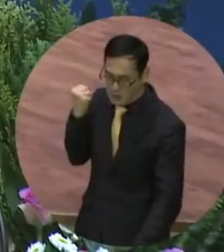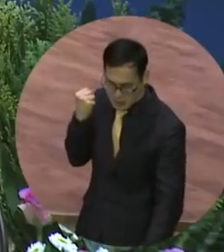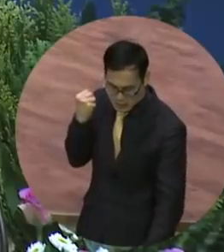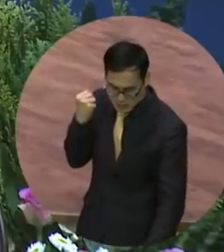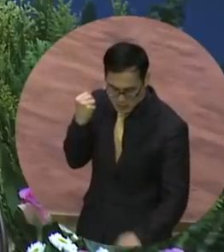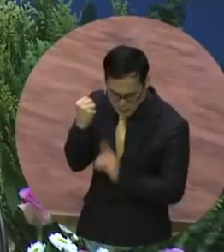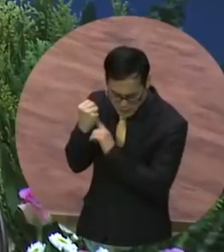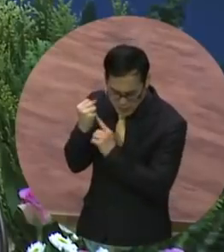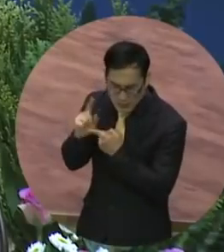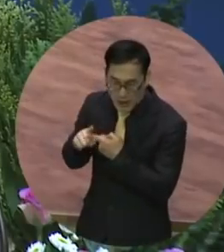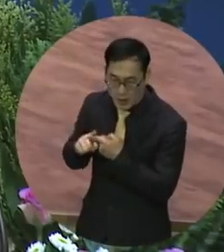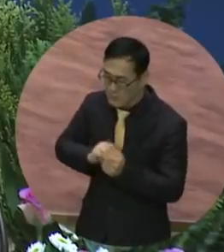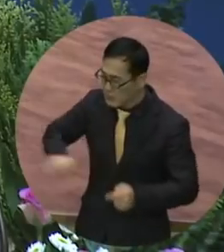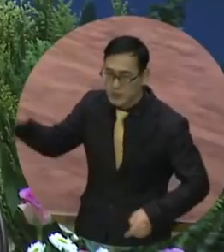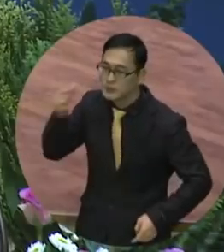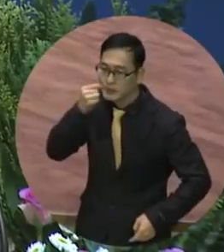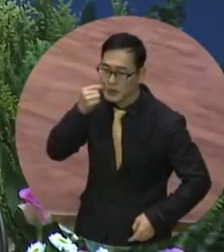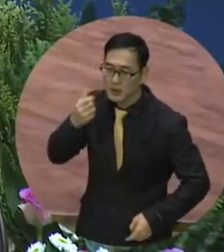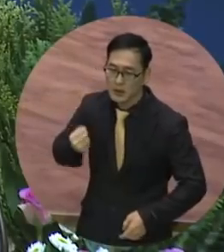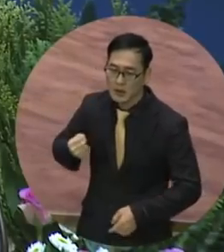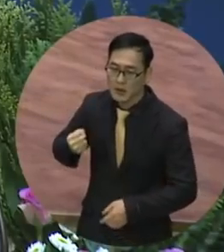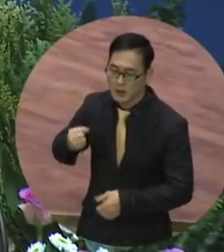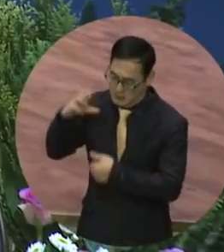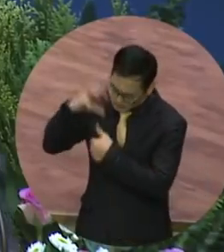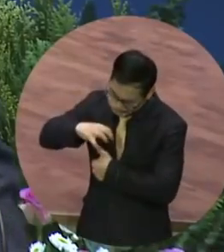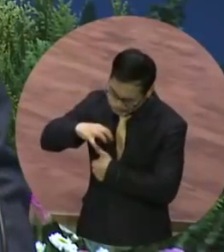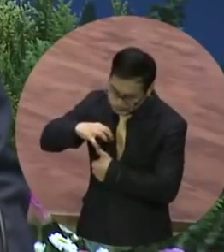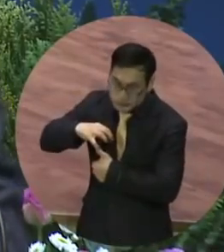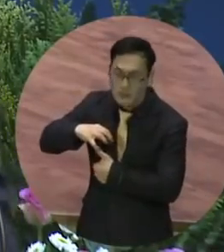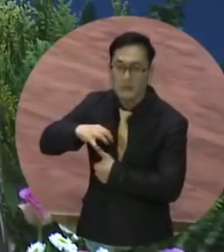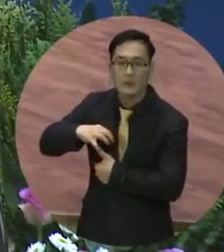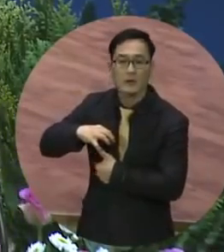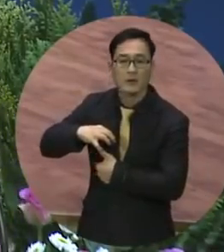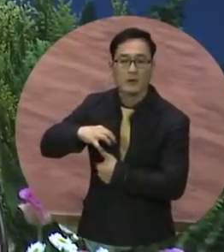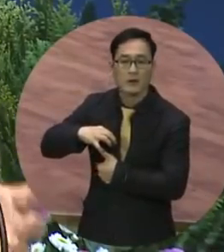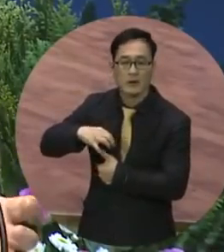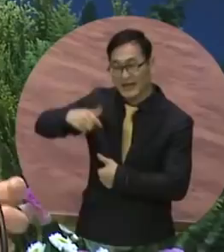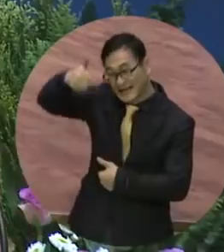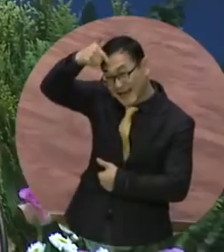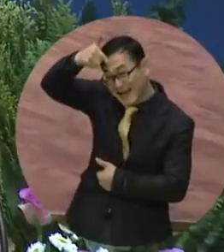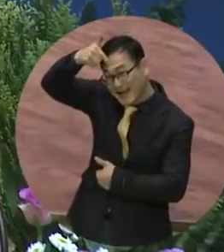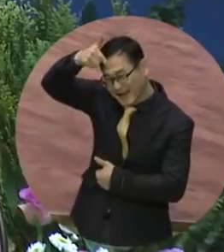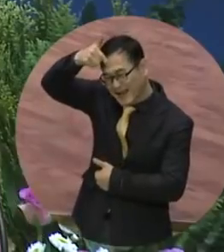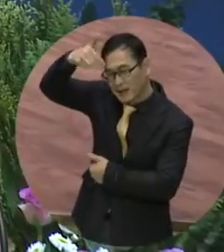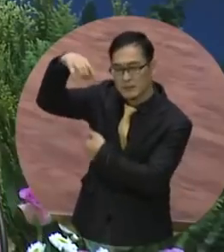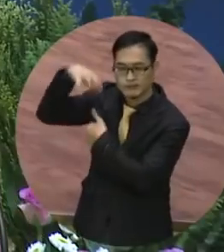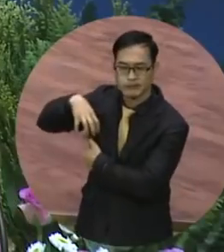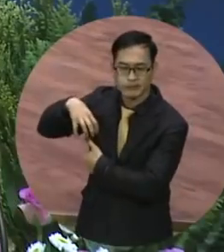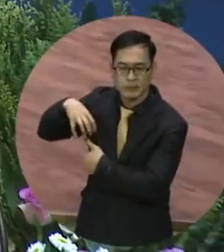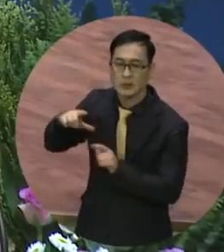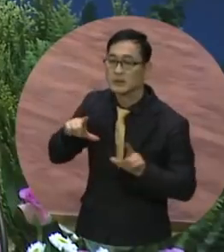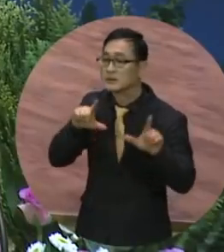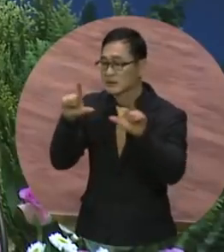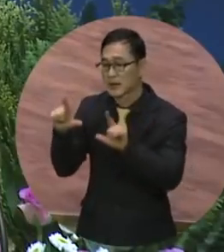잡혀 연장된 삶을 살아. 과거의 메인 삶, 과거형 인간.